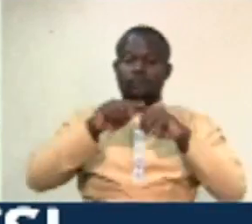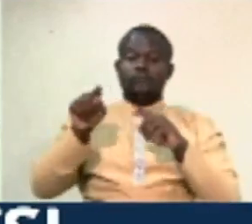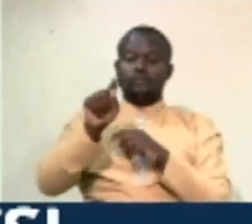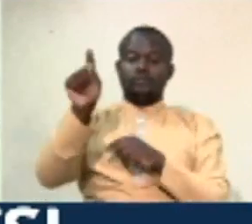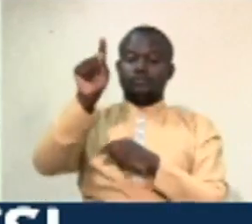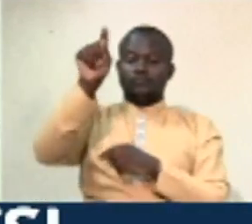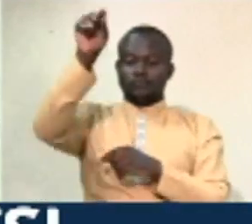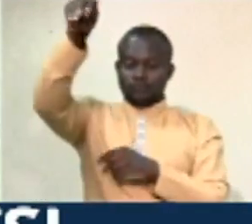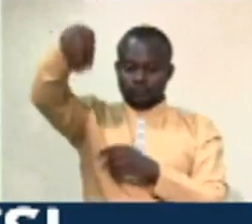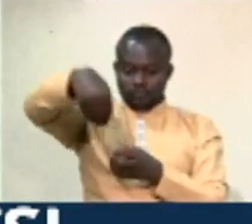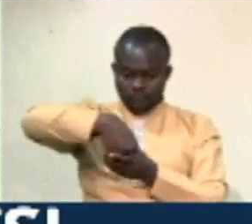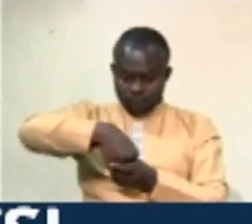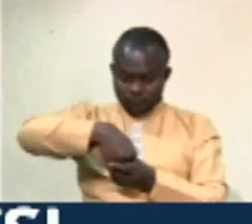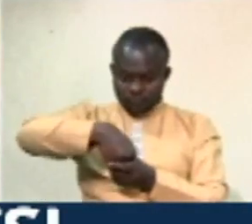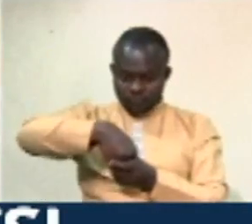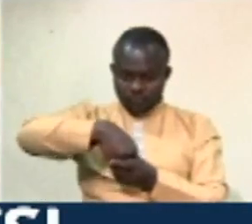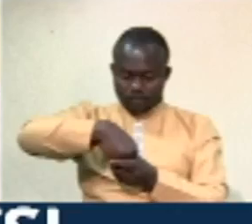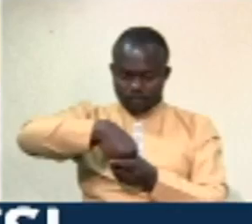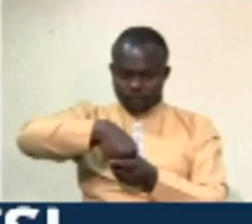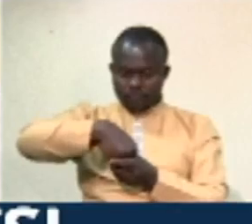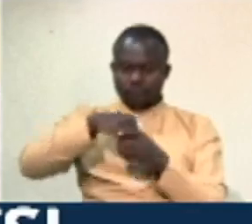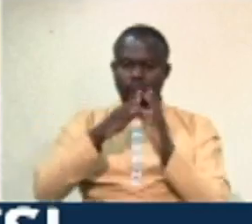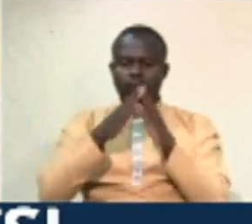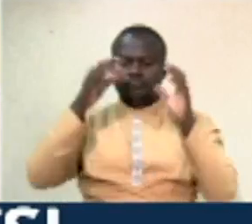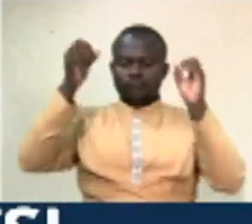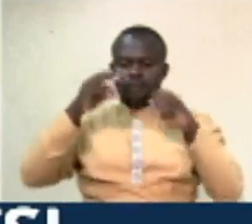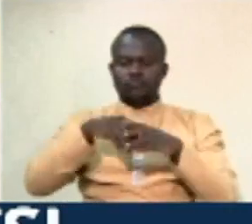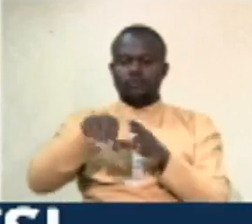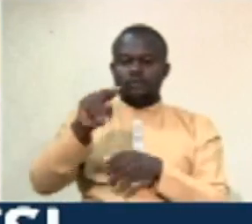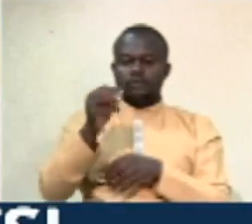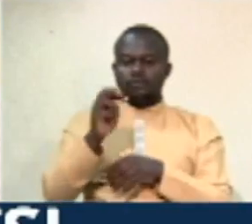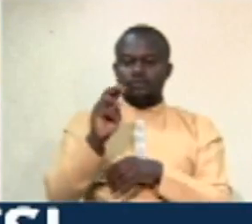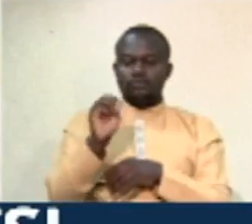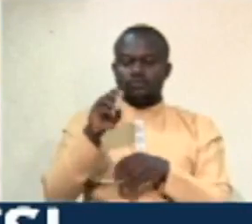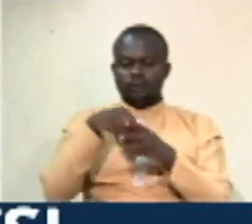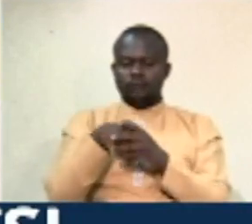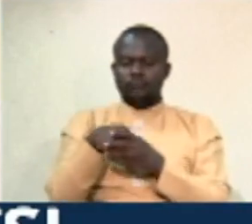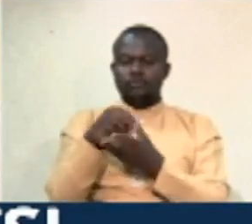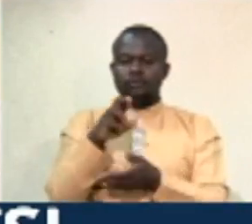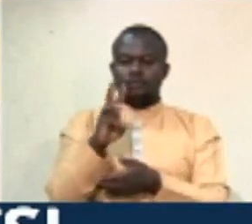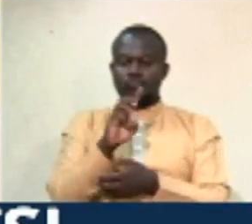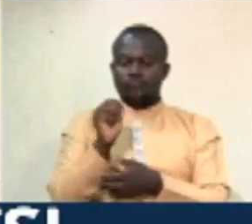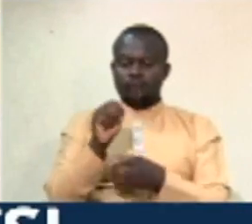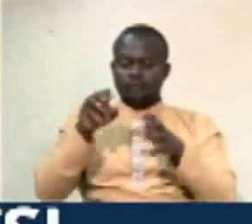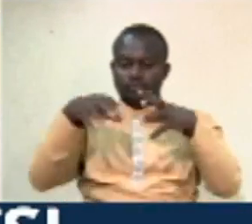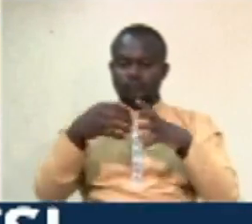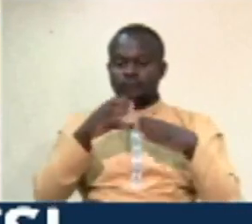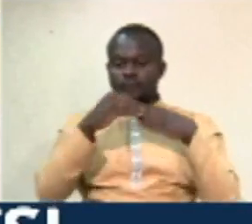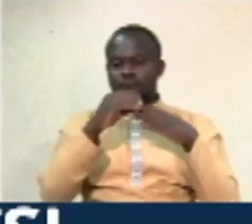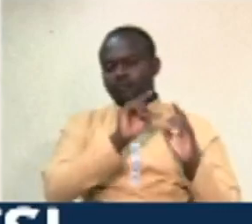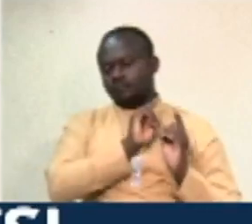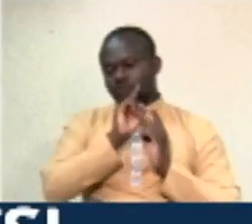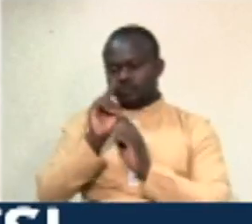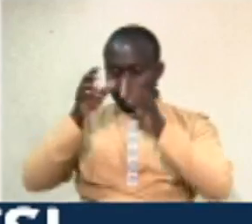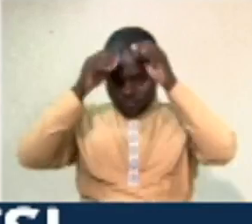ngaca mu kadirishya nkamanukiramo. Mu bice by'umujyi wa Kigali mu mirenge ya Nyamirambo na Rwezamenyo, by'umwihariko umutwe w'abasirikare barindaga Perezida